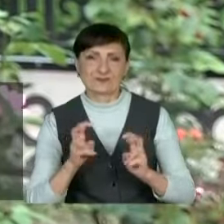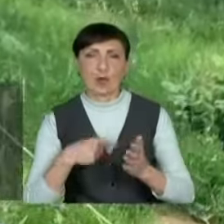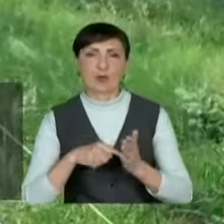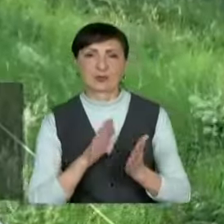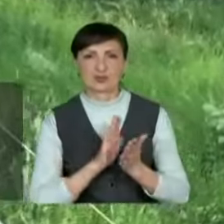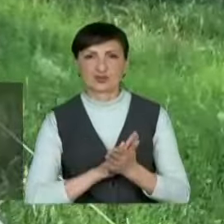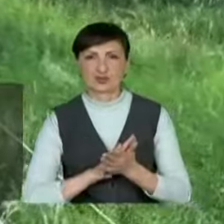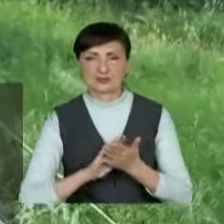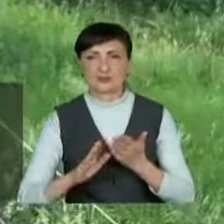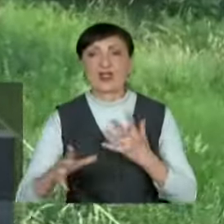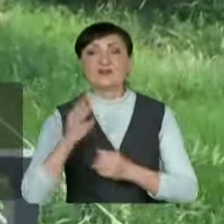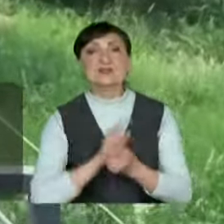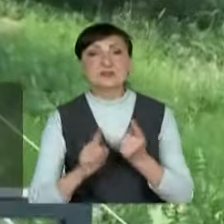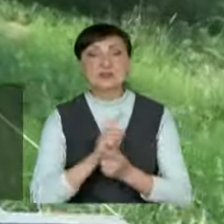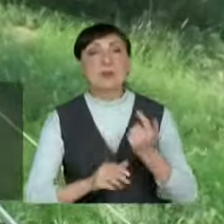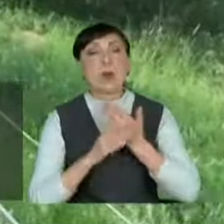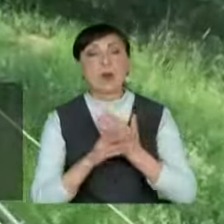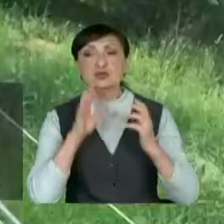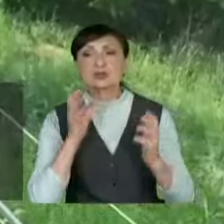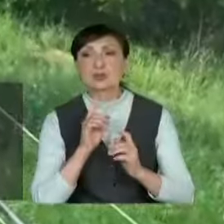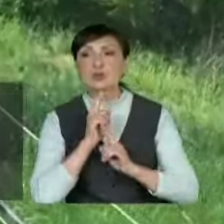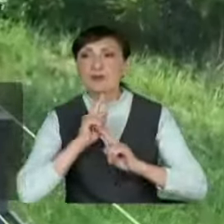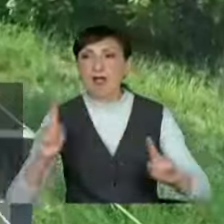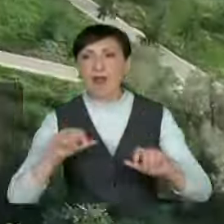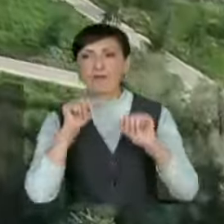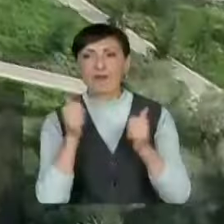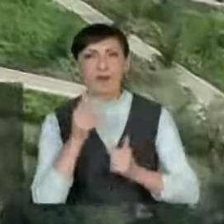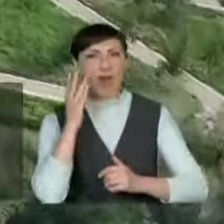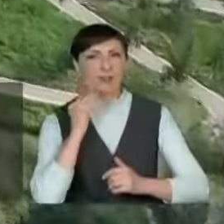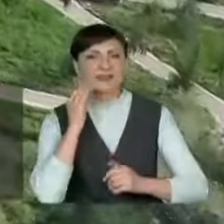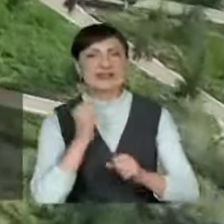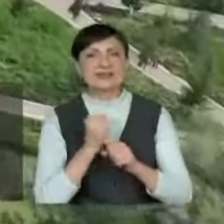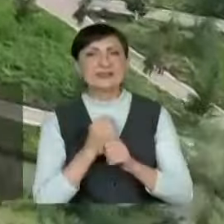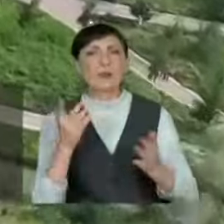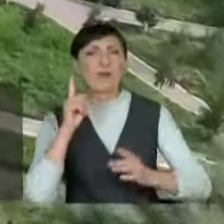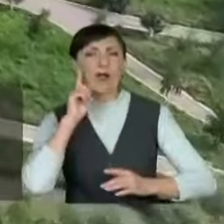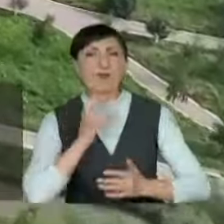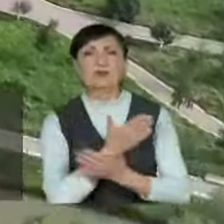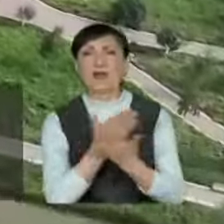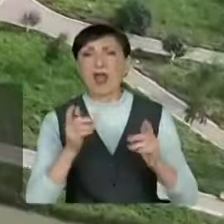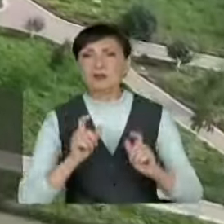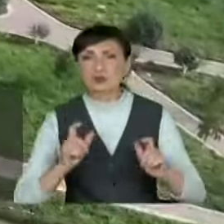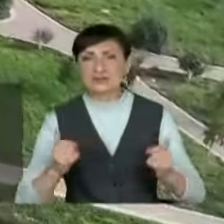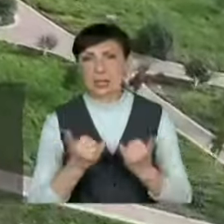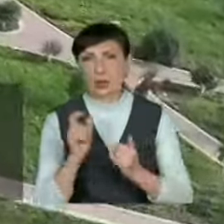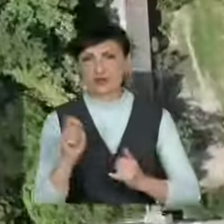состоянии. Все эти изменения помогут сохранить уникальный облик Алматы и сделать его более комфортным для жителей и гостей